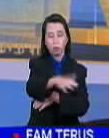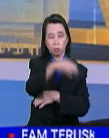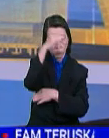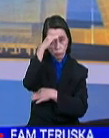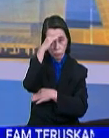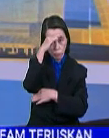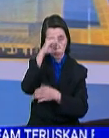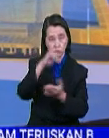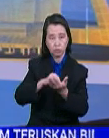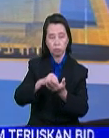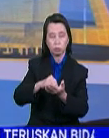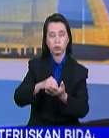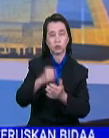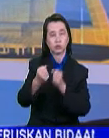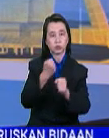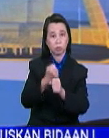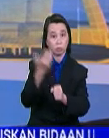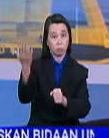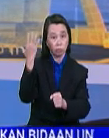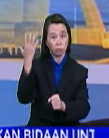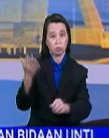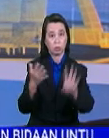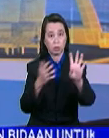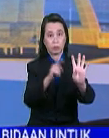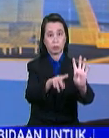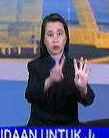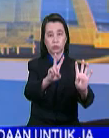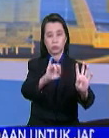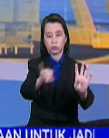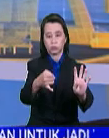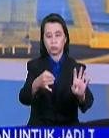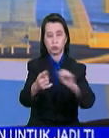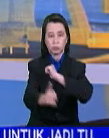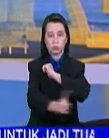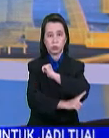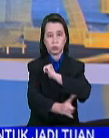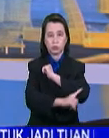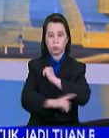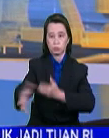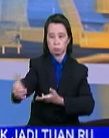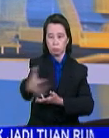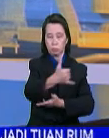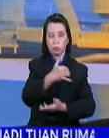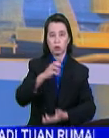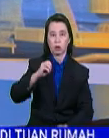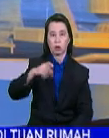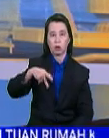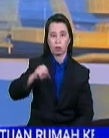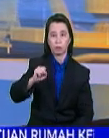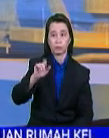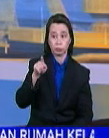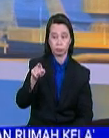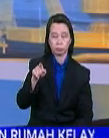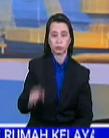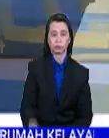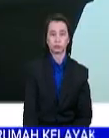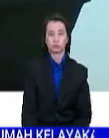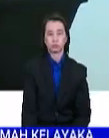of John k haram tahun lalu 42000000 Ringgit dan the dikutip Nusi of tersebut